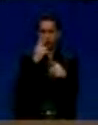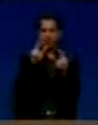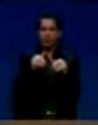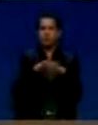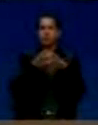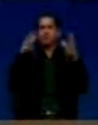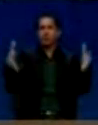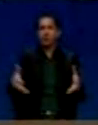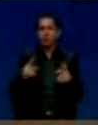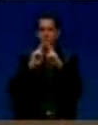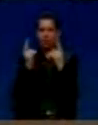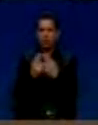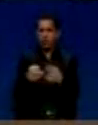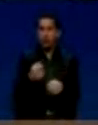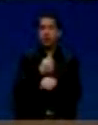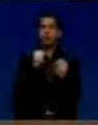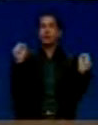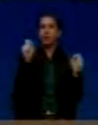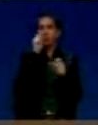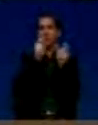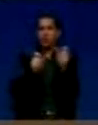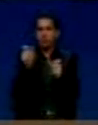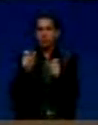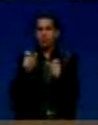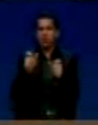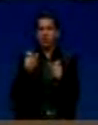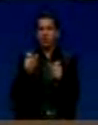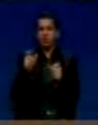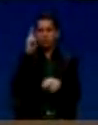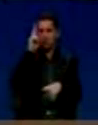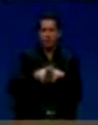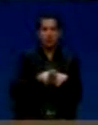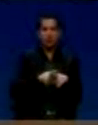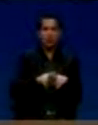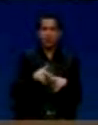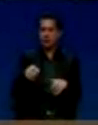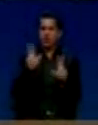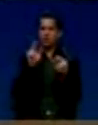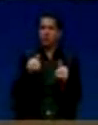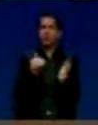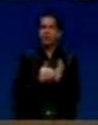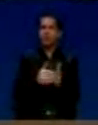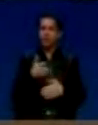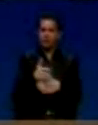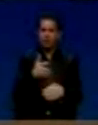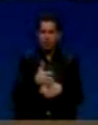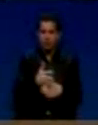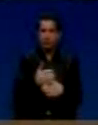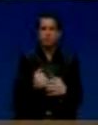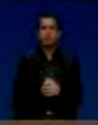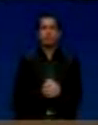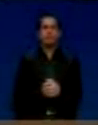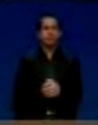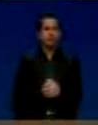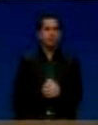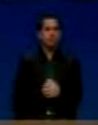global. Lufta për liri të popujve, për vetë vendosje në dimensionin e saj global, ka pasur dhe ka nevojë për ndihmë. A nuk kemi pasur të rinj